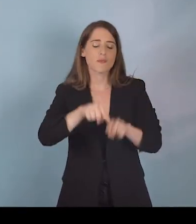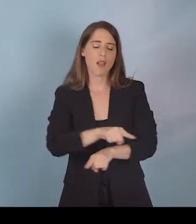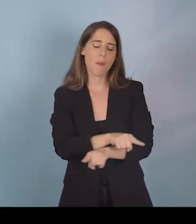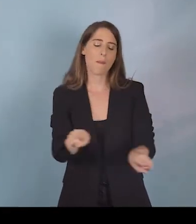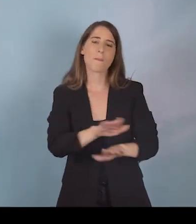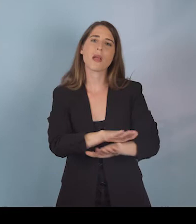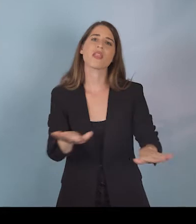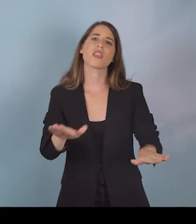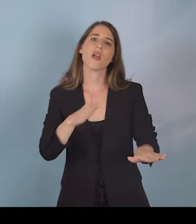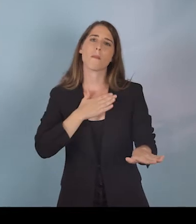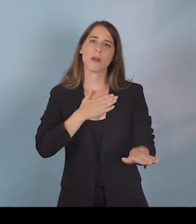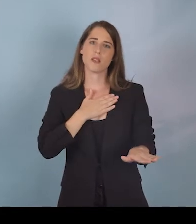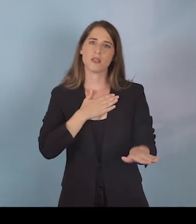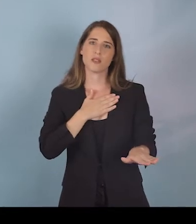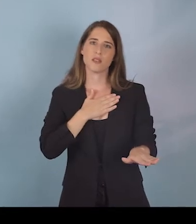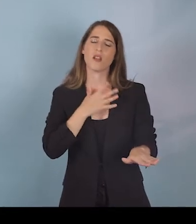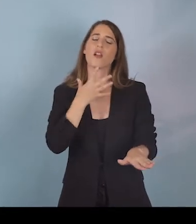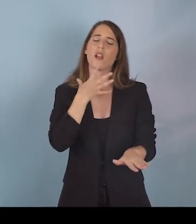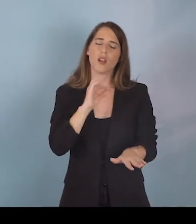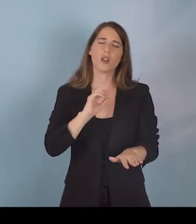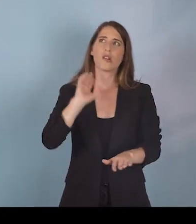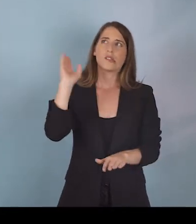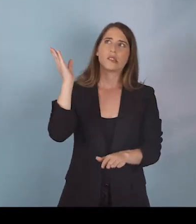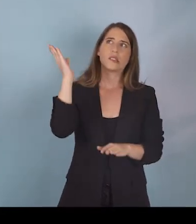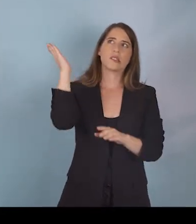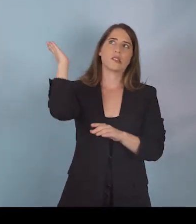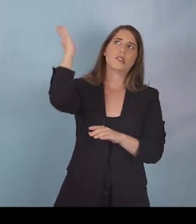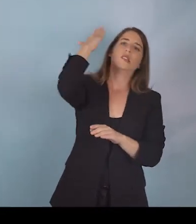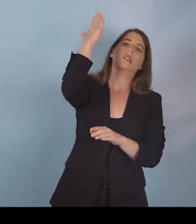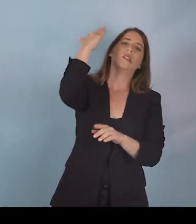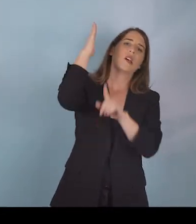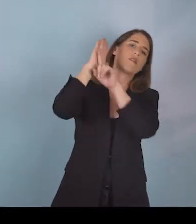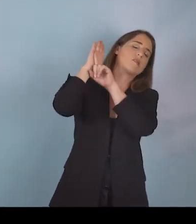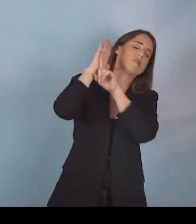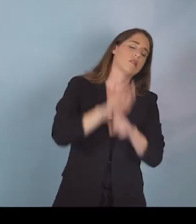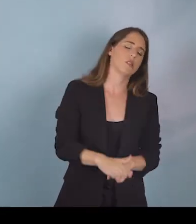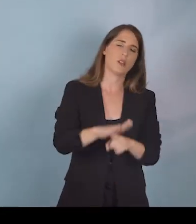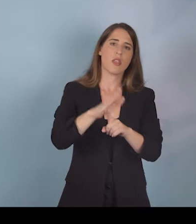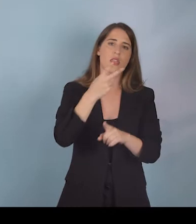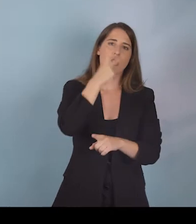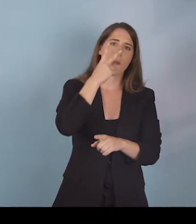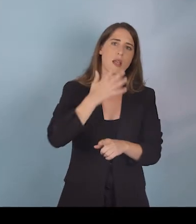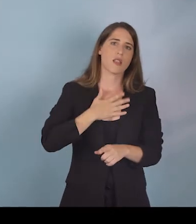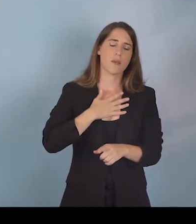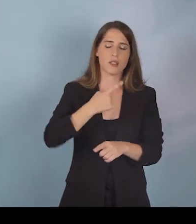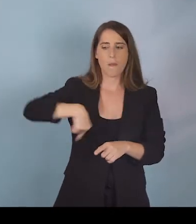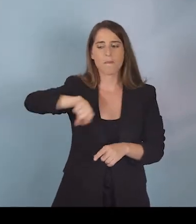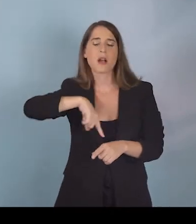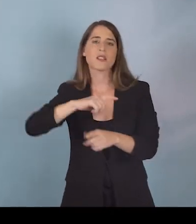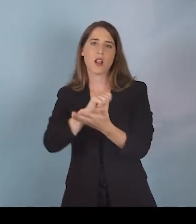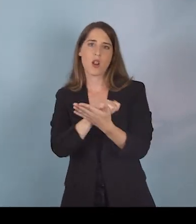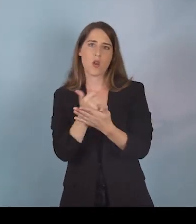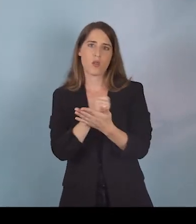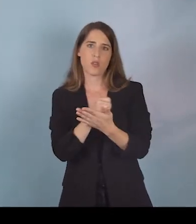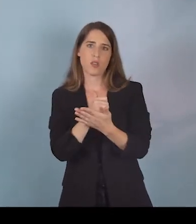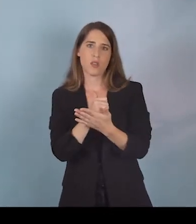από την καταπάτηση των δικών μας δικαιωμάτων συνολικά σαν ΛΟΑΤΚΙ πλάσα ανθρώπων, το μεγάλο